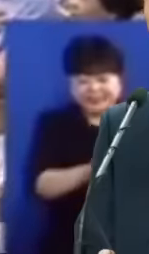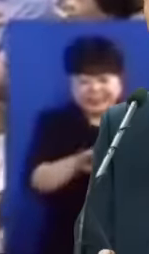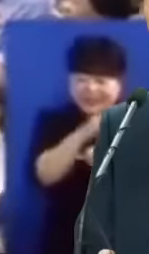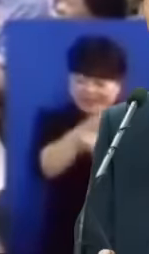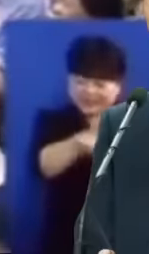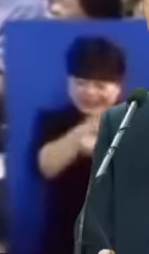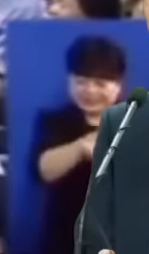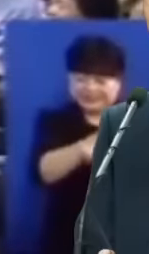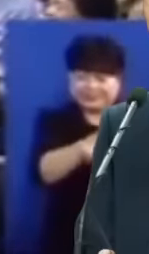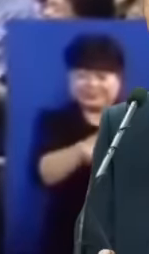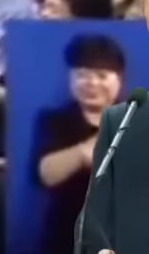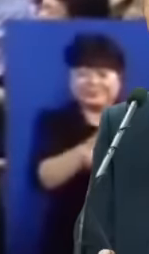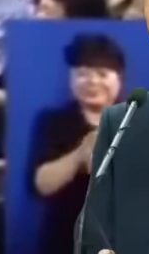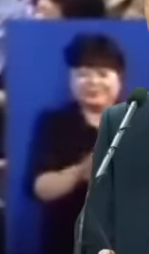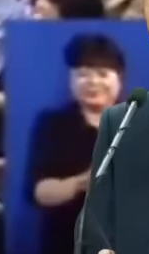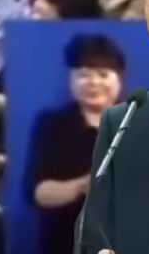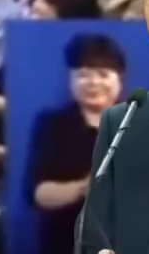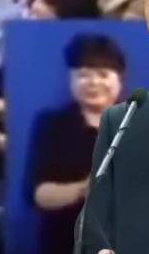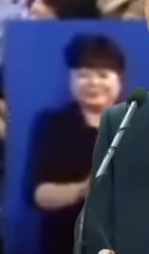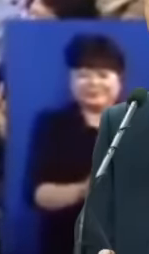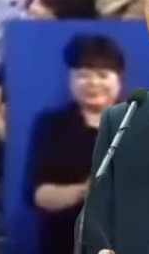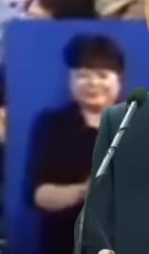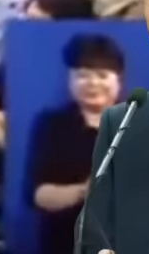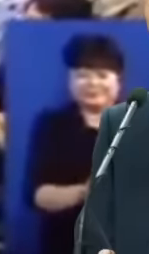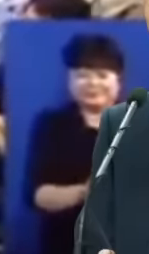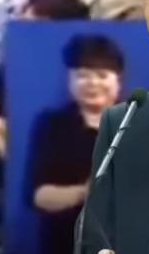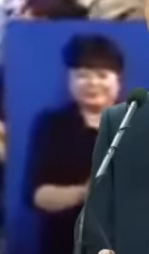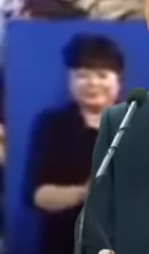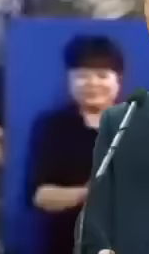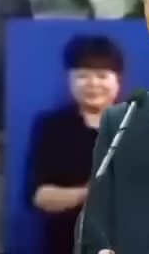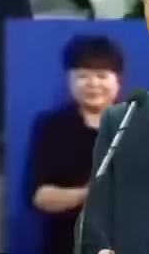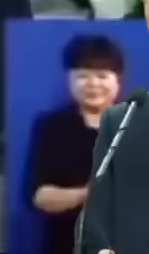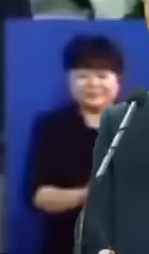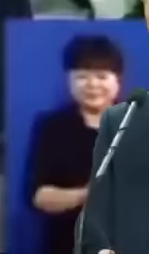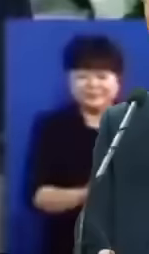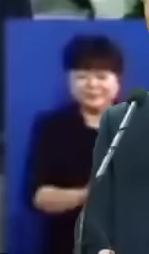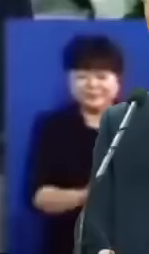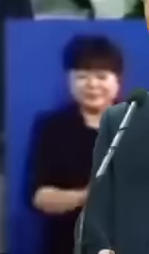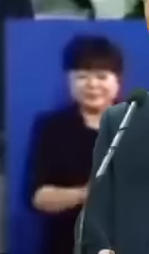사랑합니다. 믿고 원안에 찬 사람을